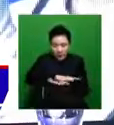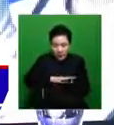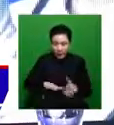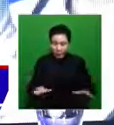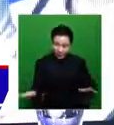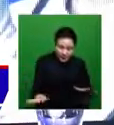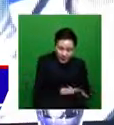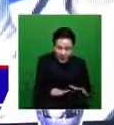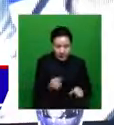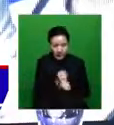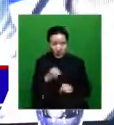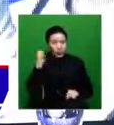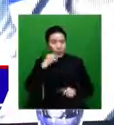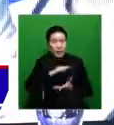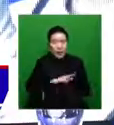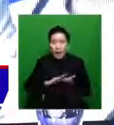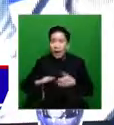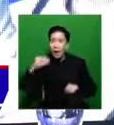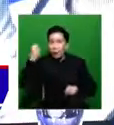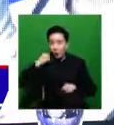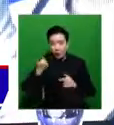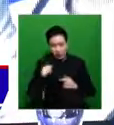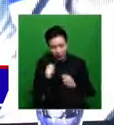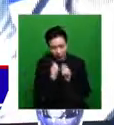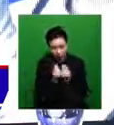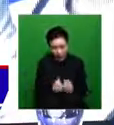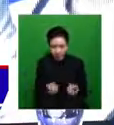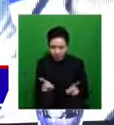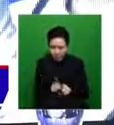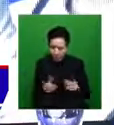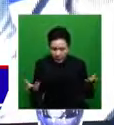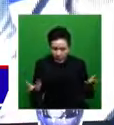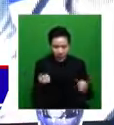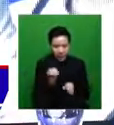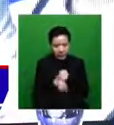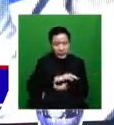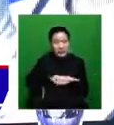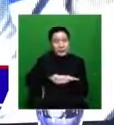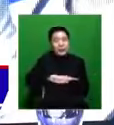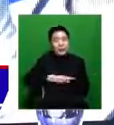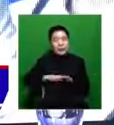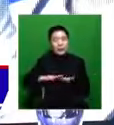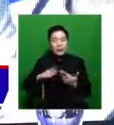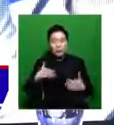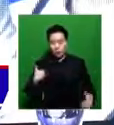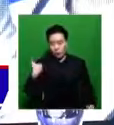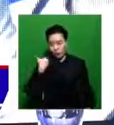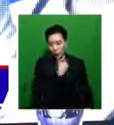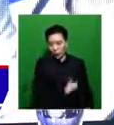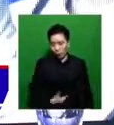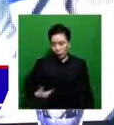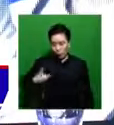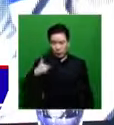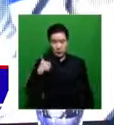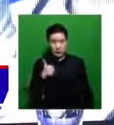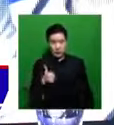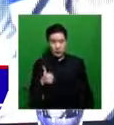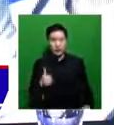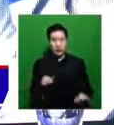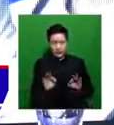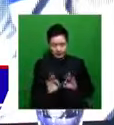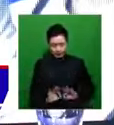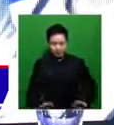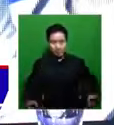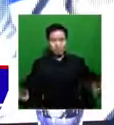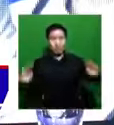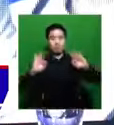ลอดเวลาต้องทำความสะอาดให้เกิดความสะอาดมีสุขอนามัยอยู่ตลอดเวลาเป็นสิ่งที่จำเป็นโดยเฉพาะยิ่งสถ